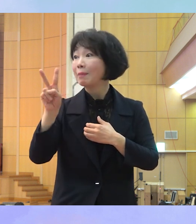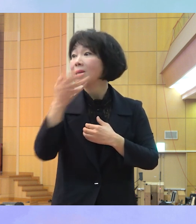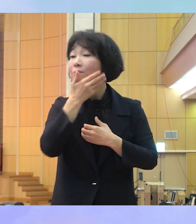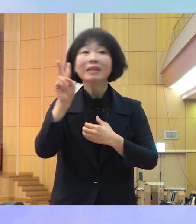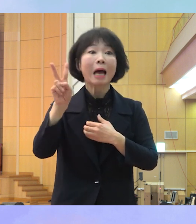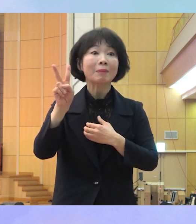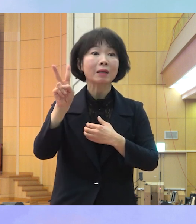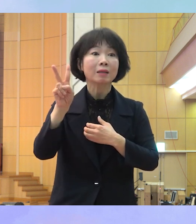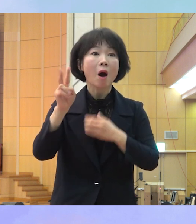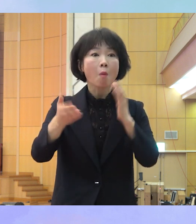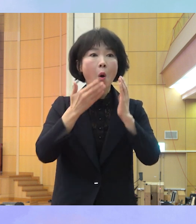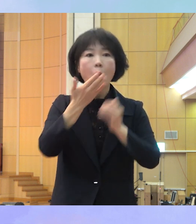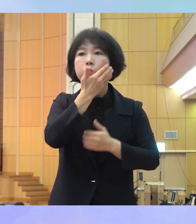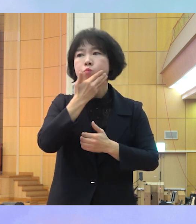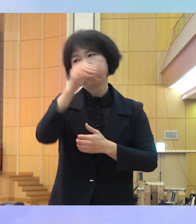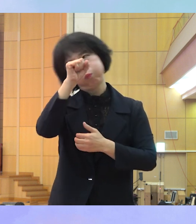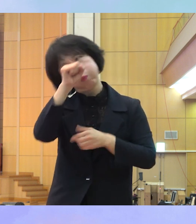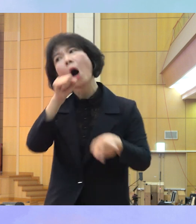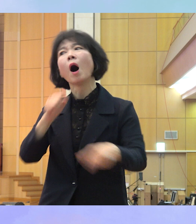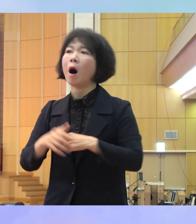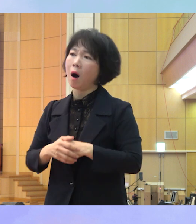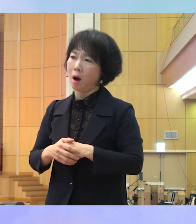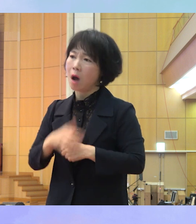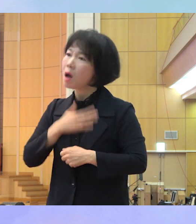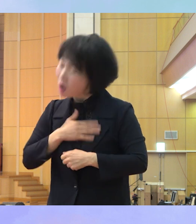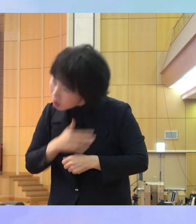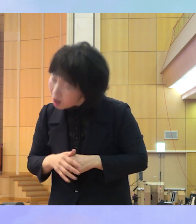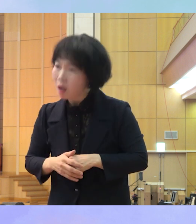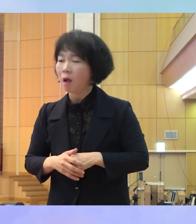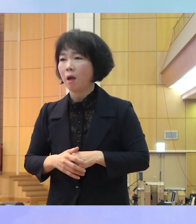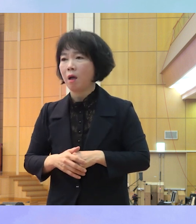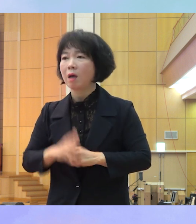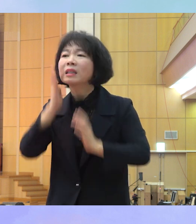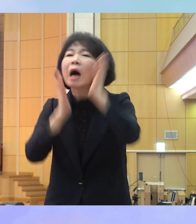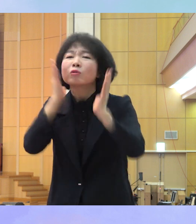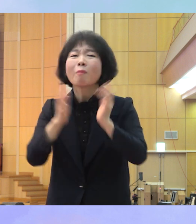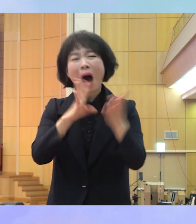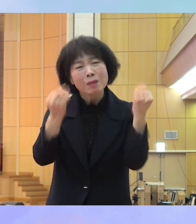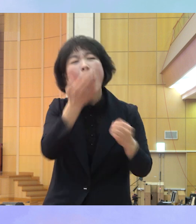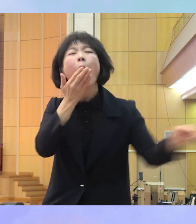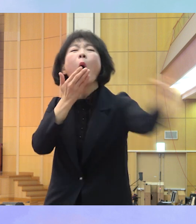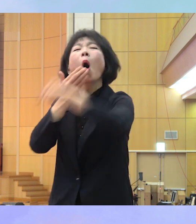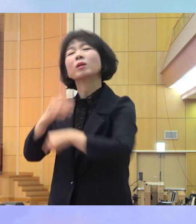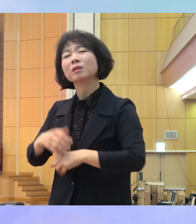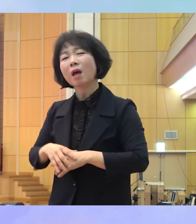근데 오늘날 의학적으로 전문가들이 뭐라고 말하는지 아십니까?